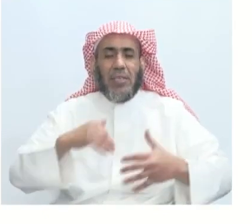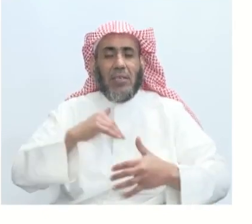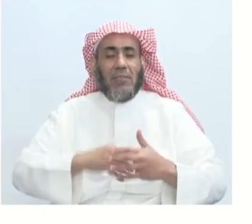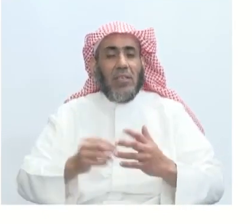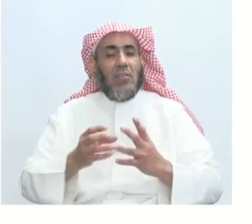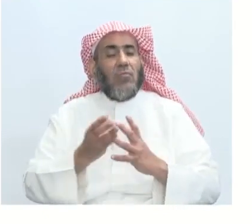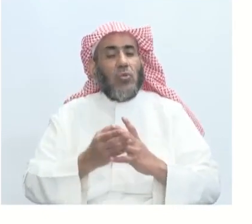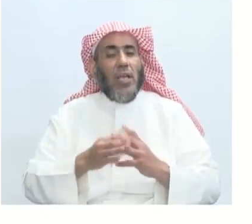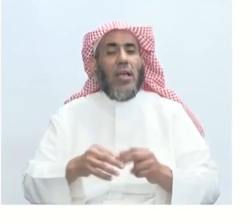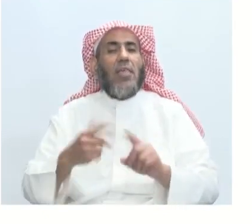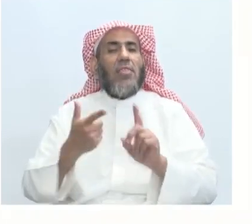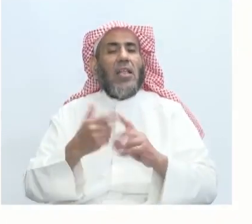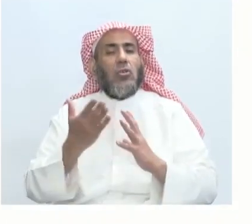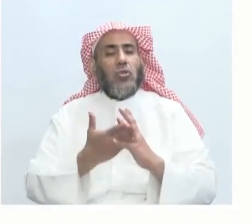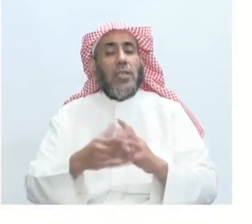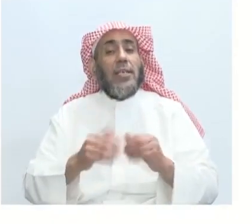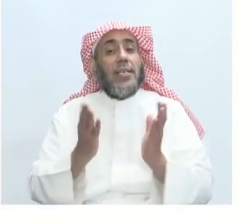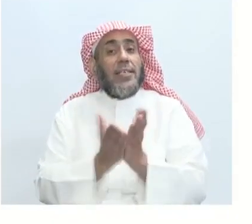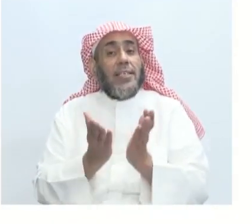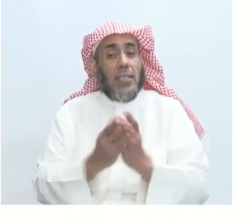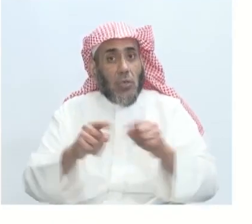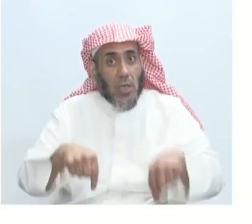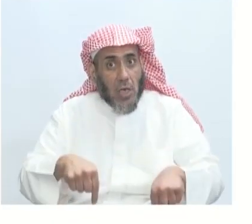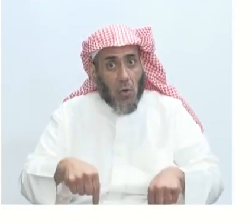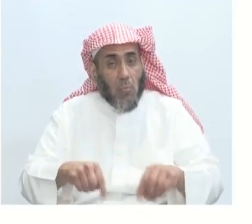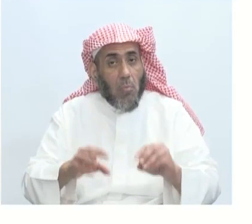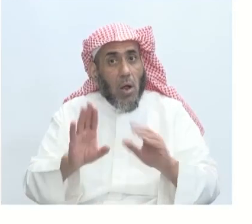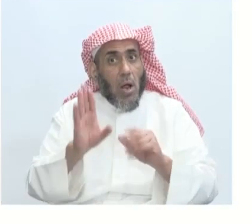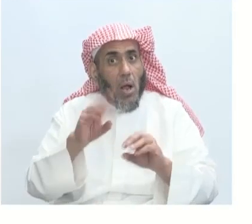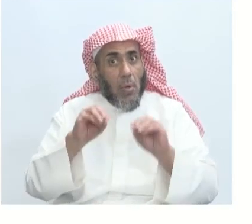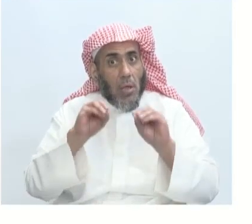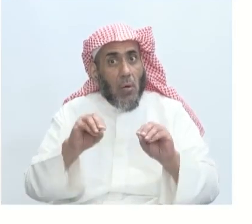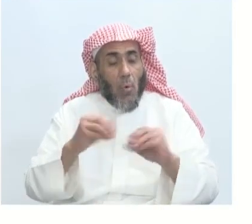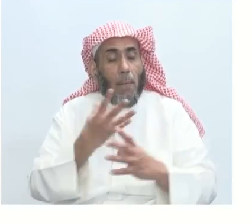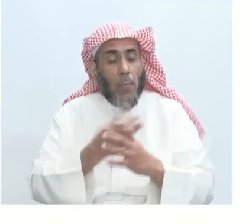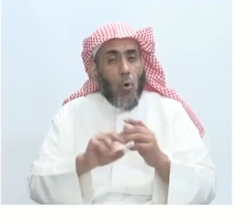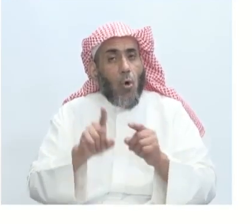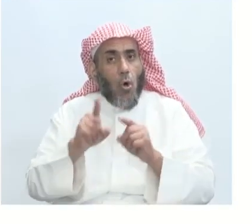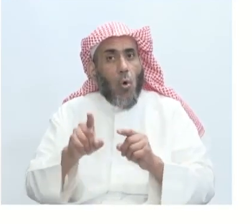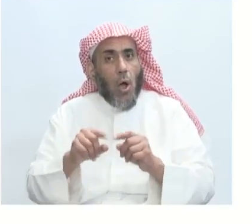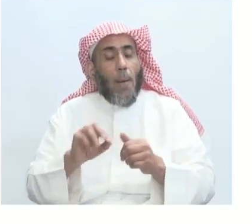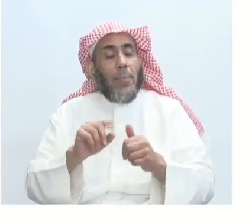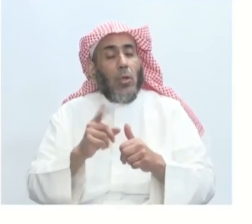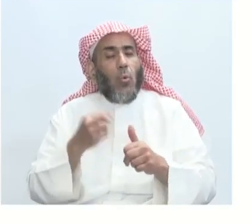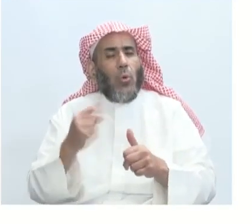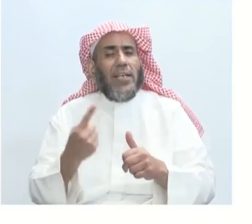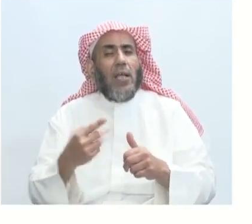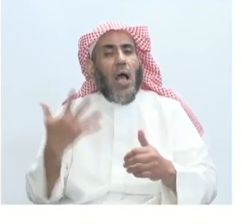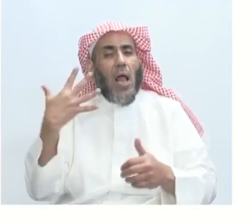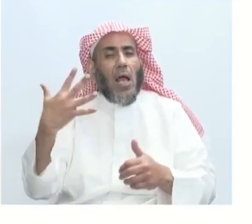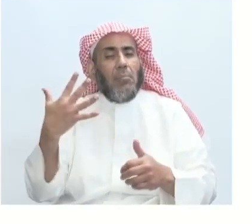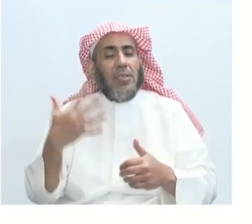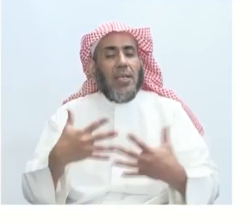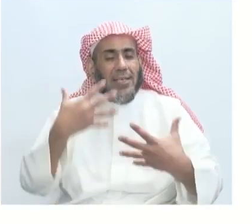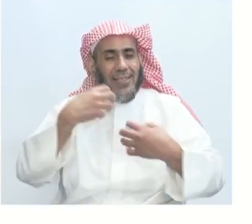جزئه الثاني درسنا كما تعلمون ابنائي وبنات الطلاب هو من الوحده الخامسه